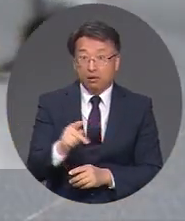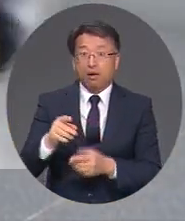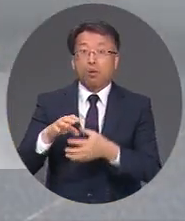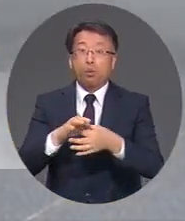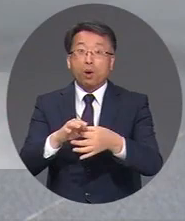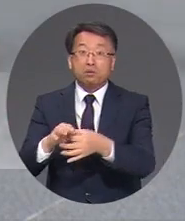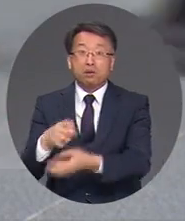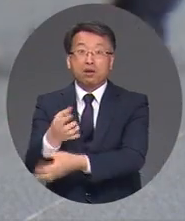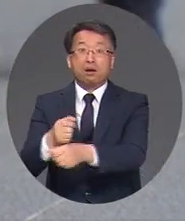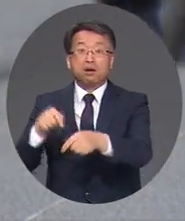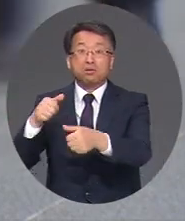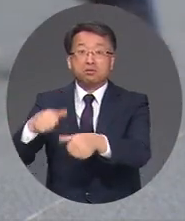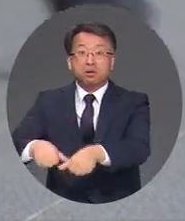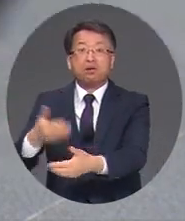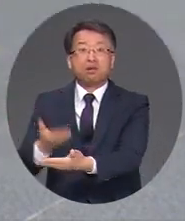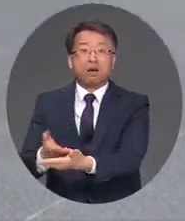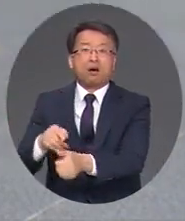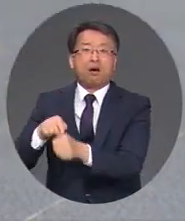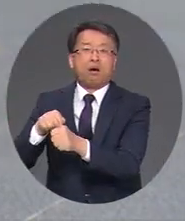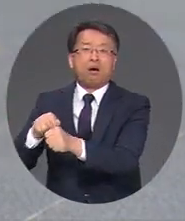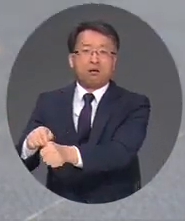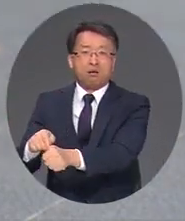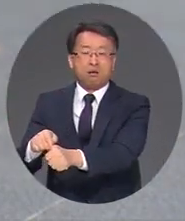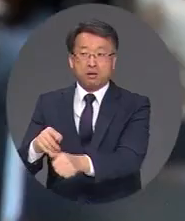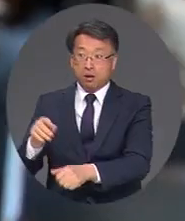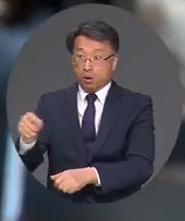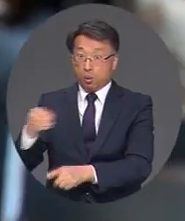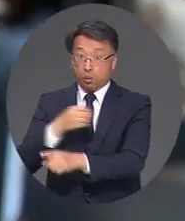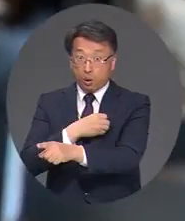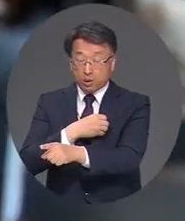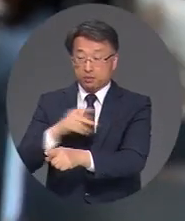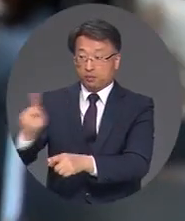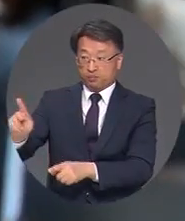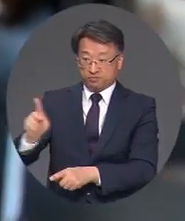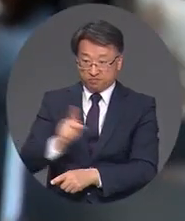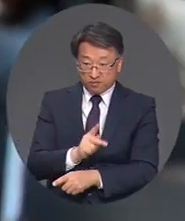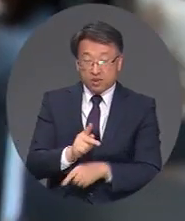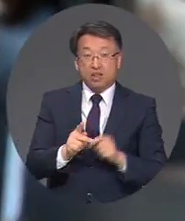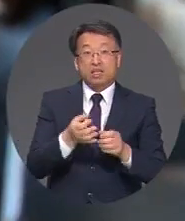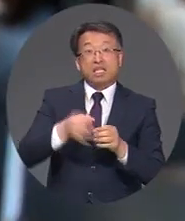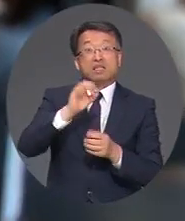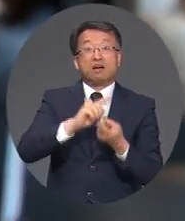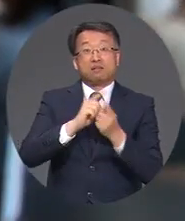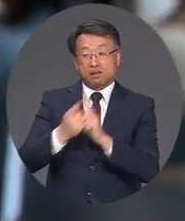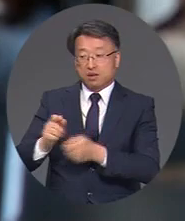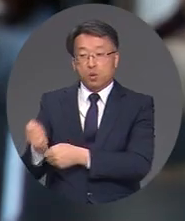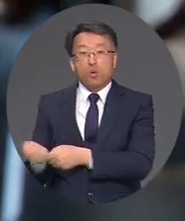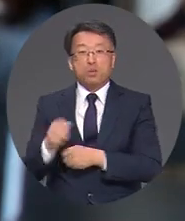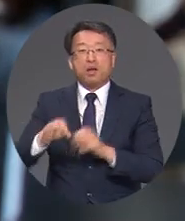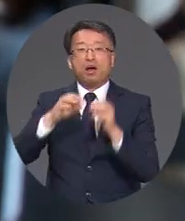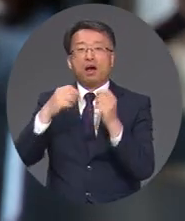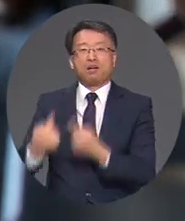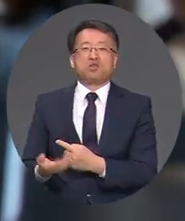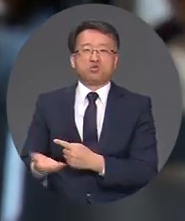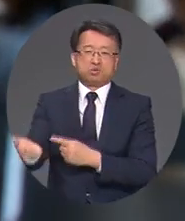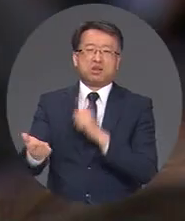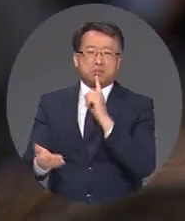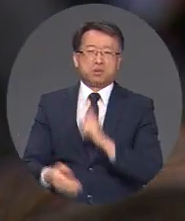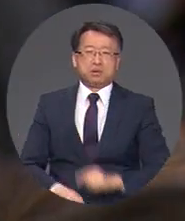권유했습니다. 회원들로부터 돈을 빌린 것으로 하고 이자 대신 골프장 요금 할인 혜택을 주는